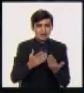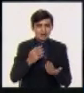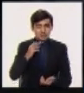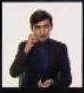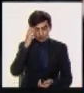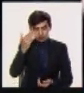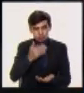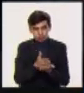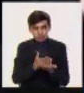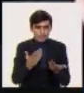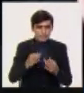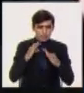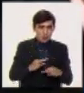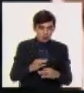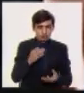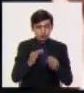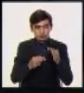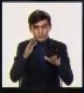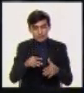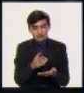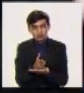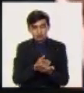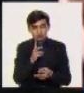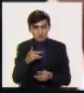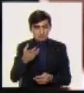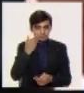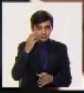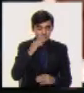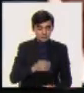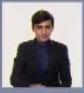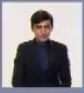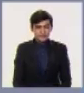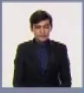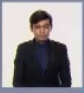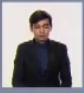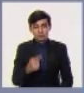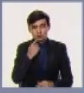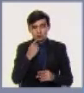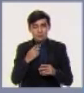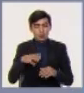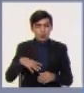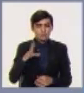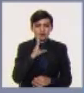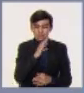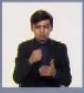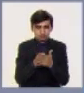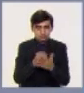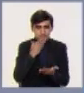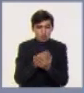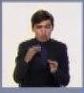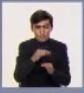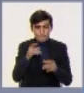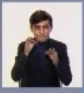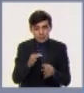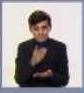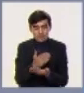служащие прокуратуры, судов, полиции. Вот у них такие возможности есть. А трудно ли потом женщинам доказать свою адекватность и